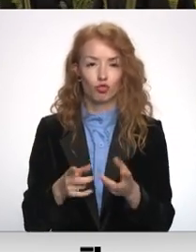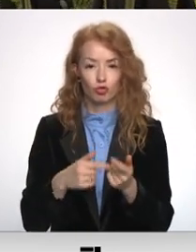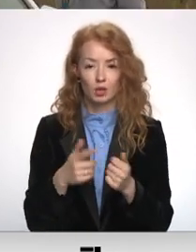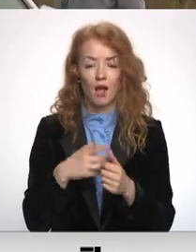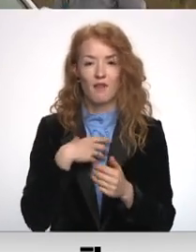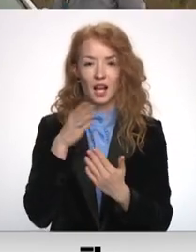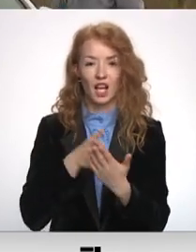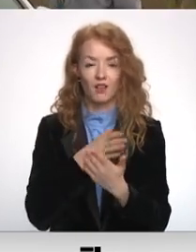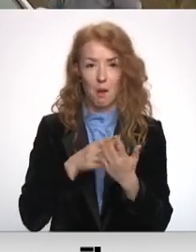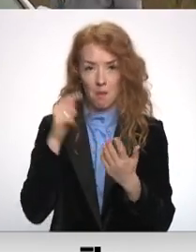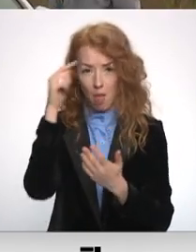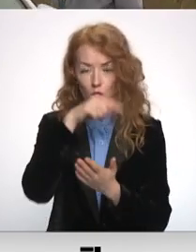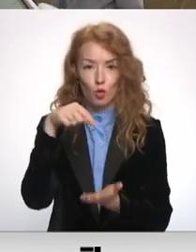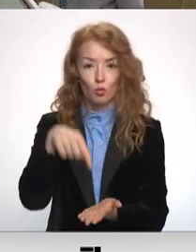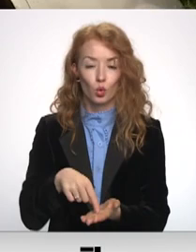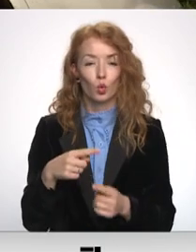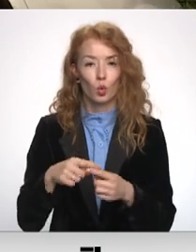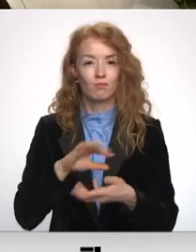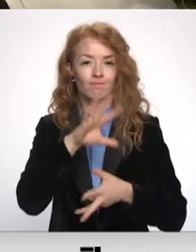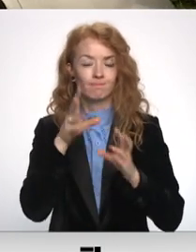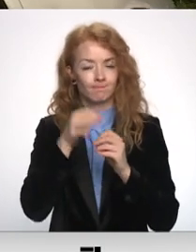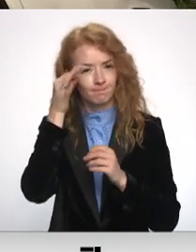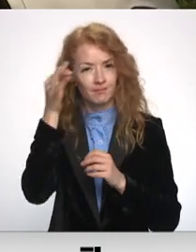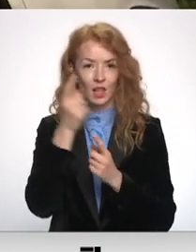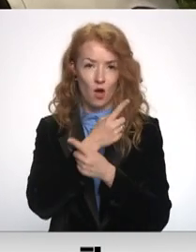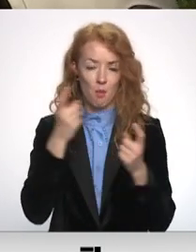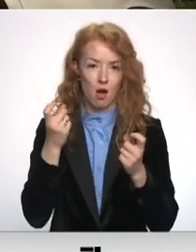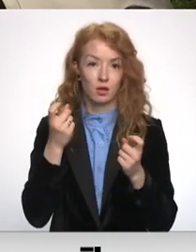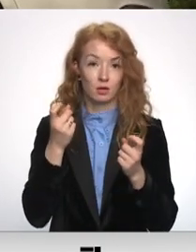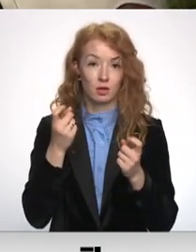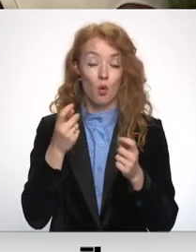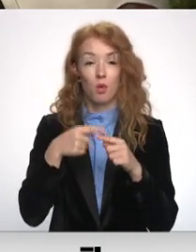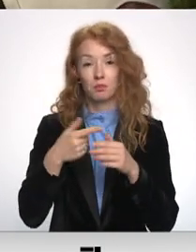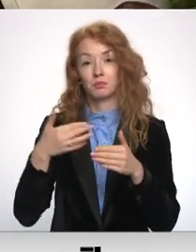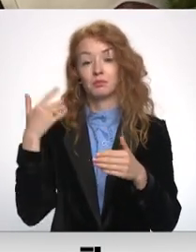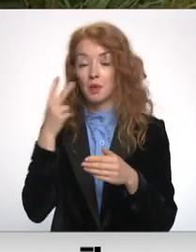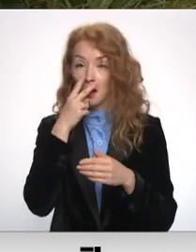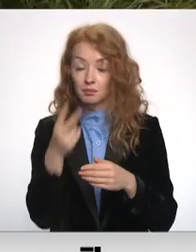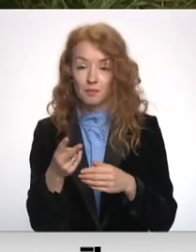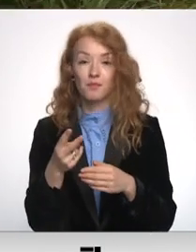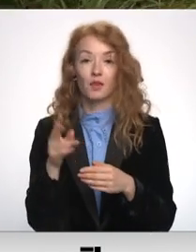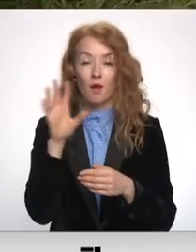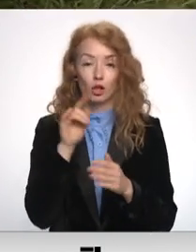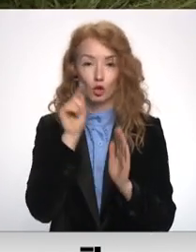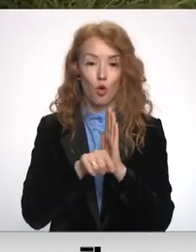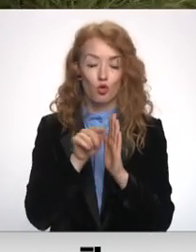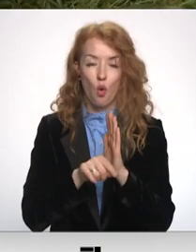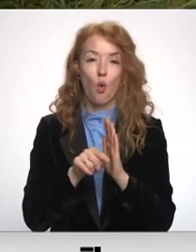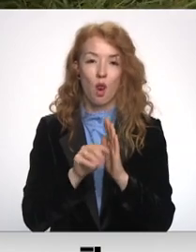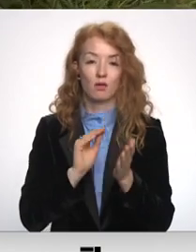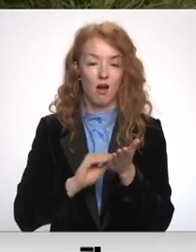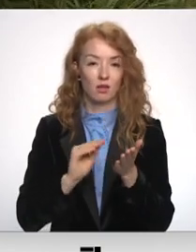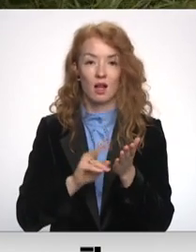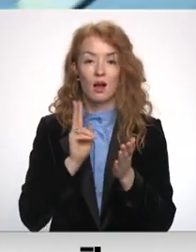melnie punkti un jāapkopo precīzāk informāciju par negadījumiem. Atskatoties uz izvirzīto šodien, valsts kontrolē norāda, ka mērķi